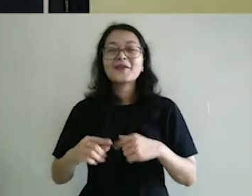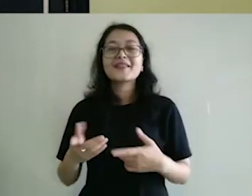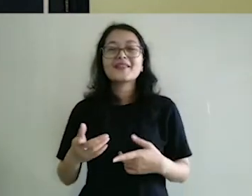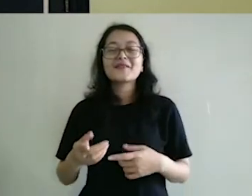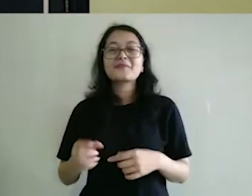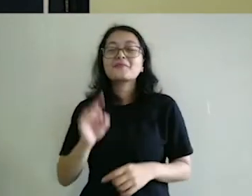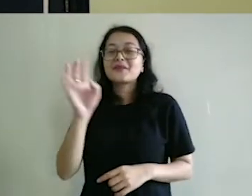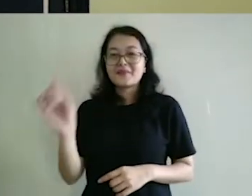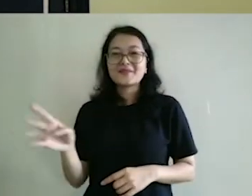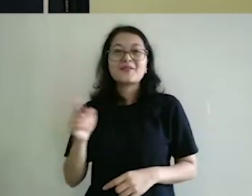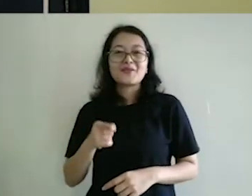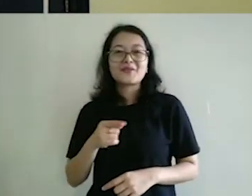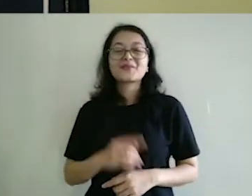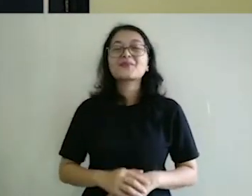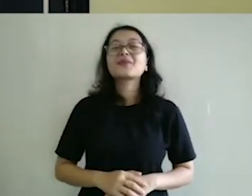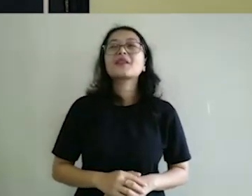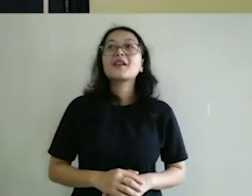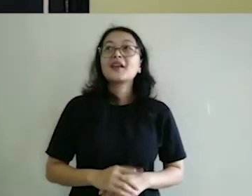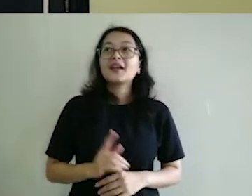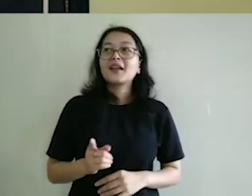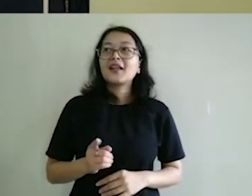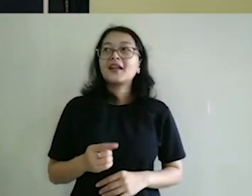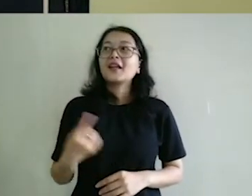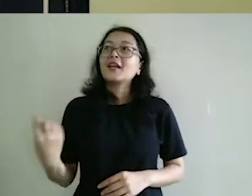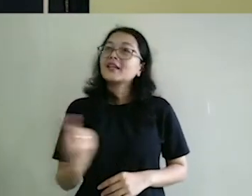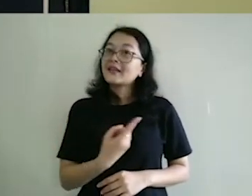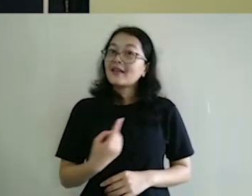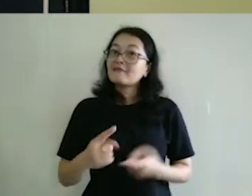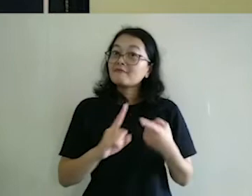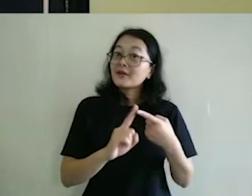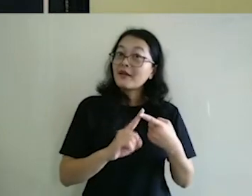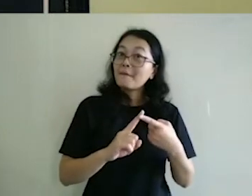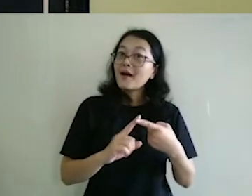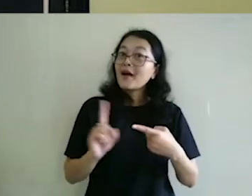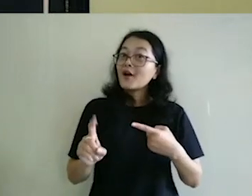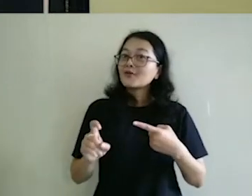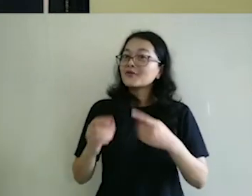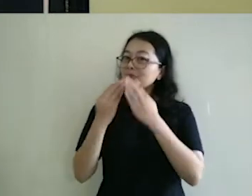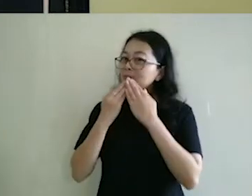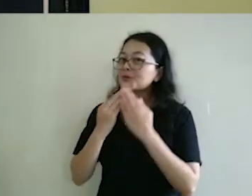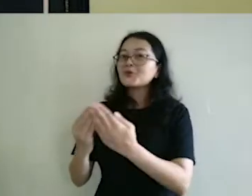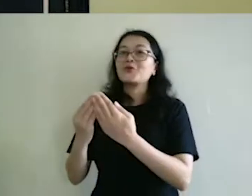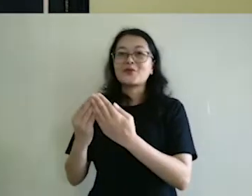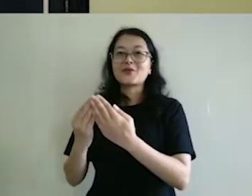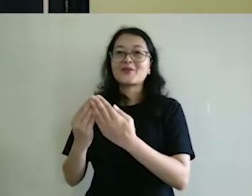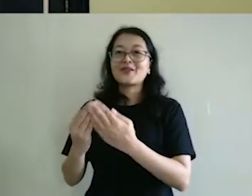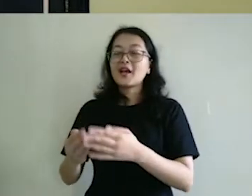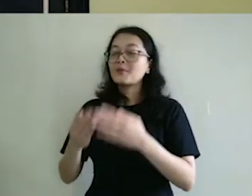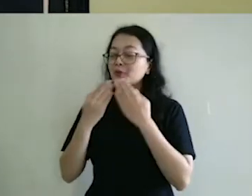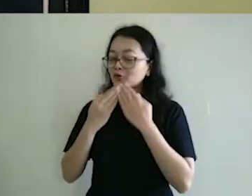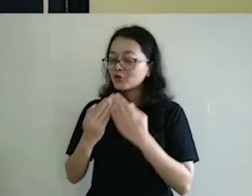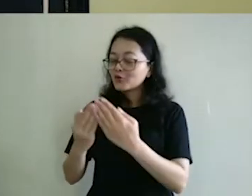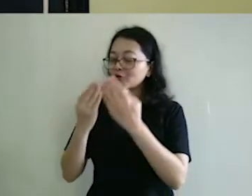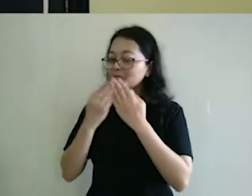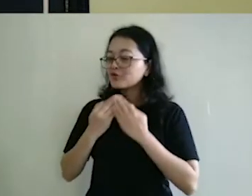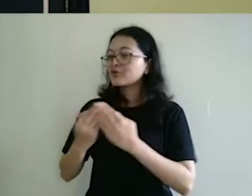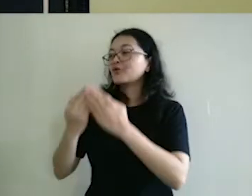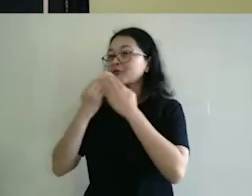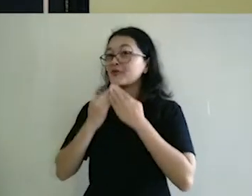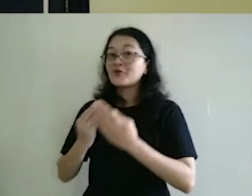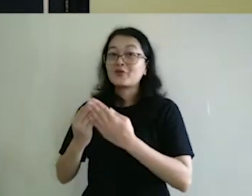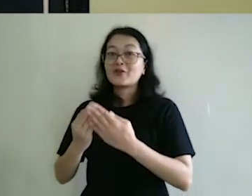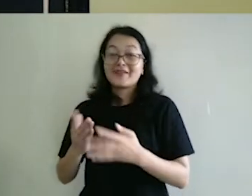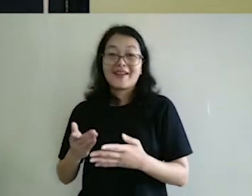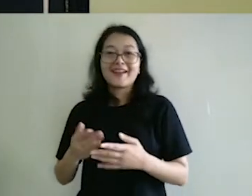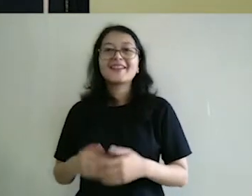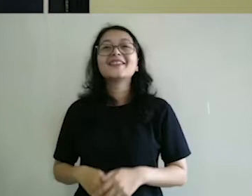dalam perbedaan-perbedaan ini? Pertama, saya ajak kita untuk bersyukur. Kita harus kembangkan rasa syukur